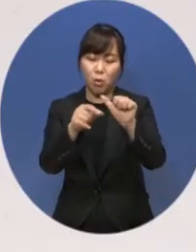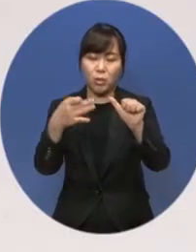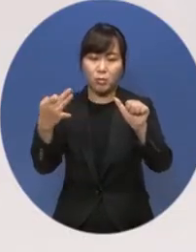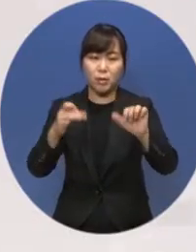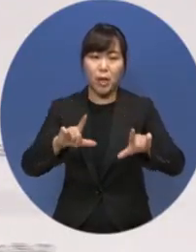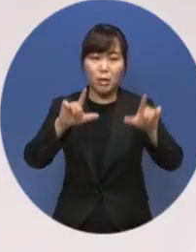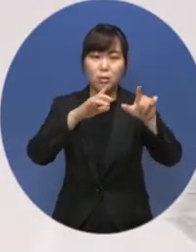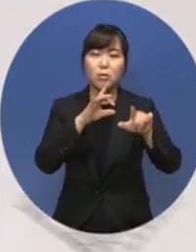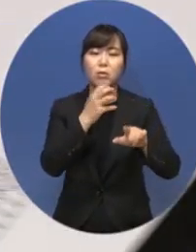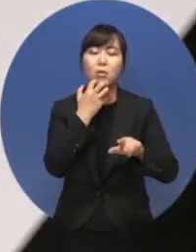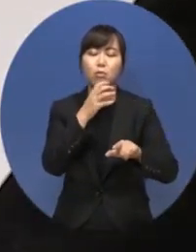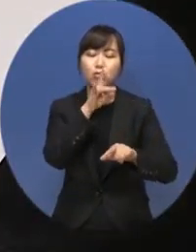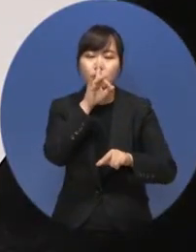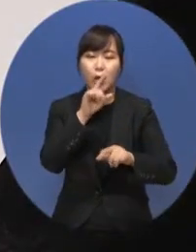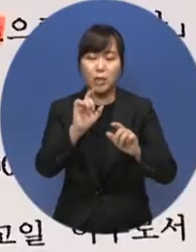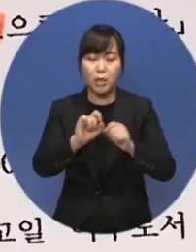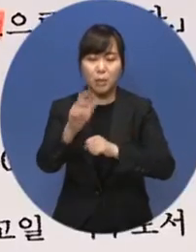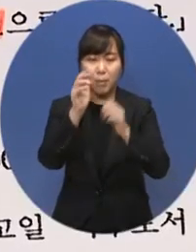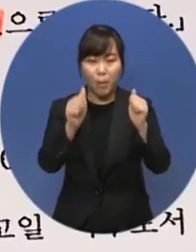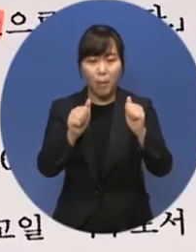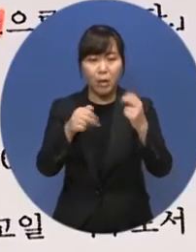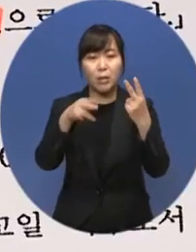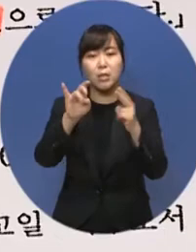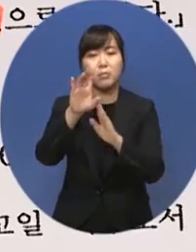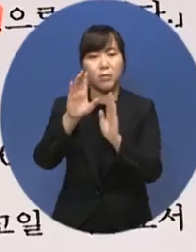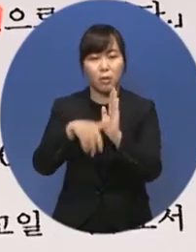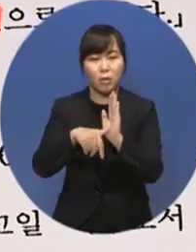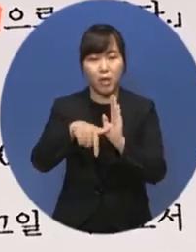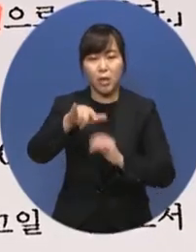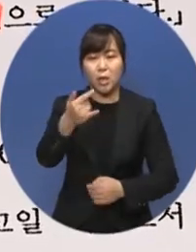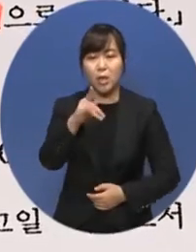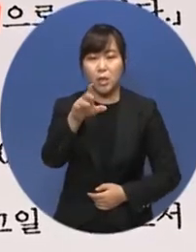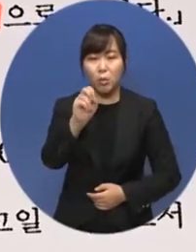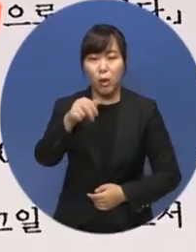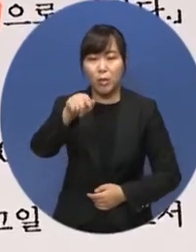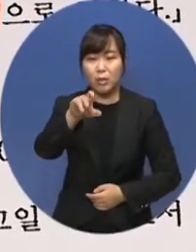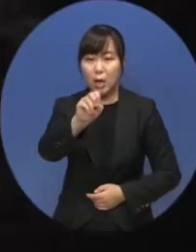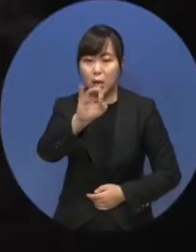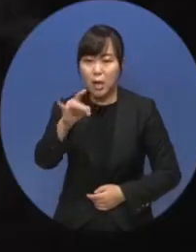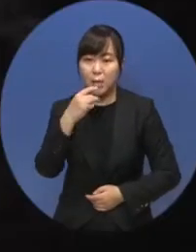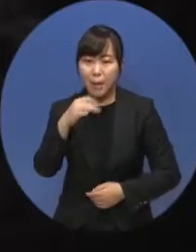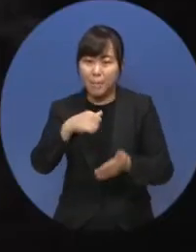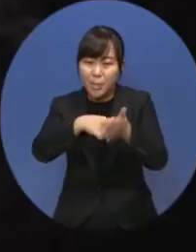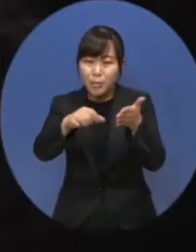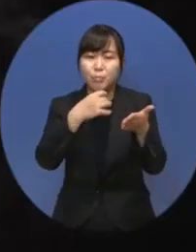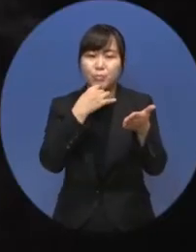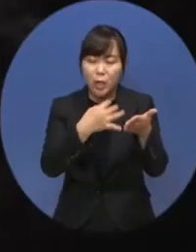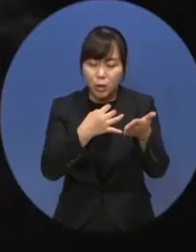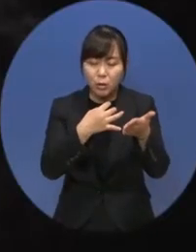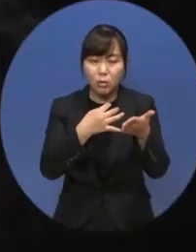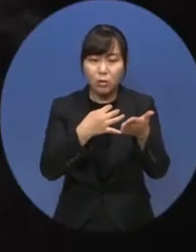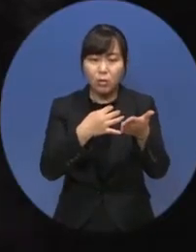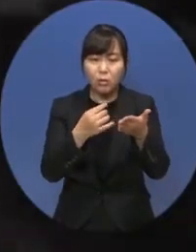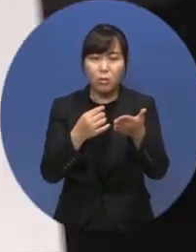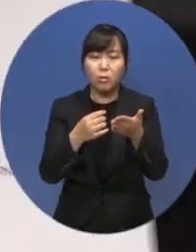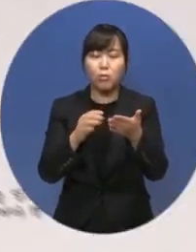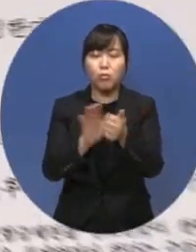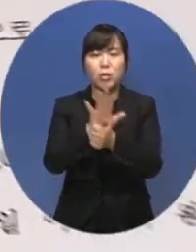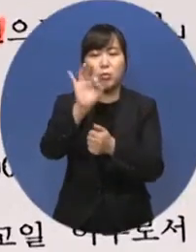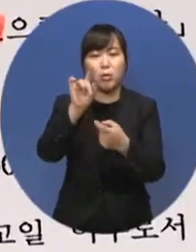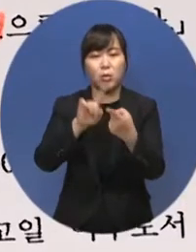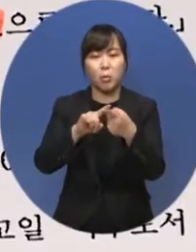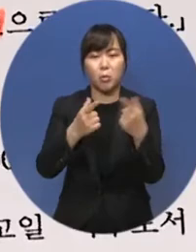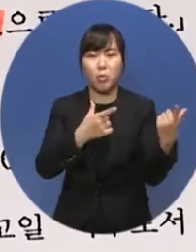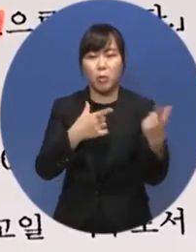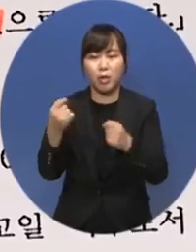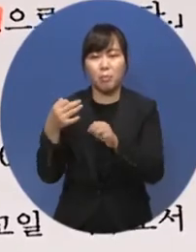14일 서울중앙지법에서 열린 2심에서는 기왕장애라는 문구만 삭제됐을 뿐 동일한 위자료를